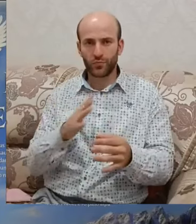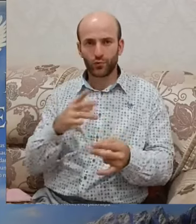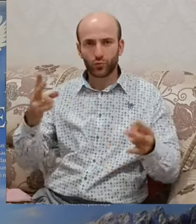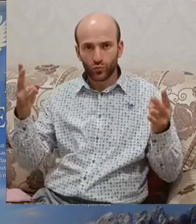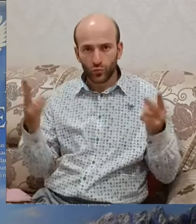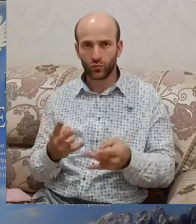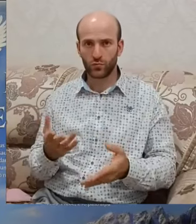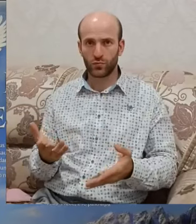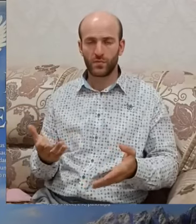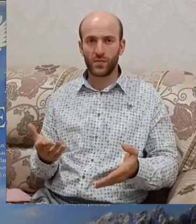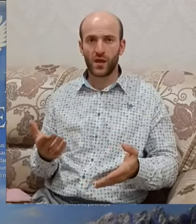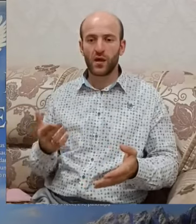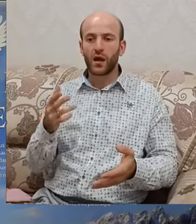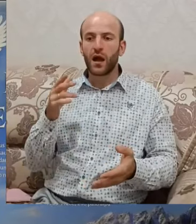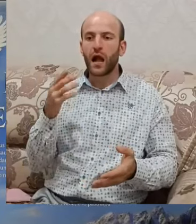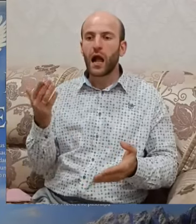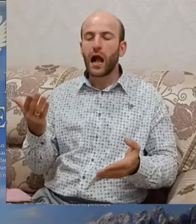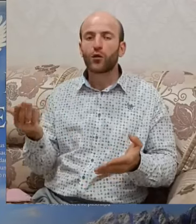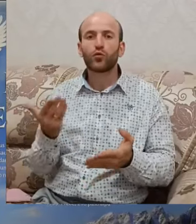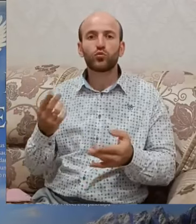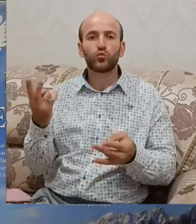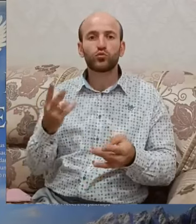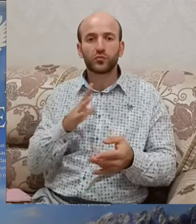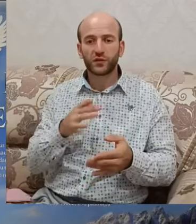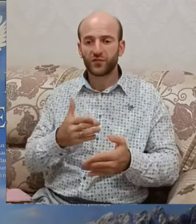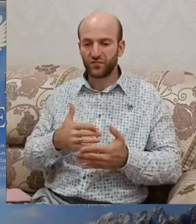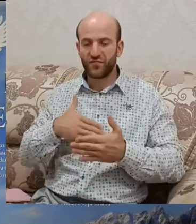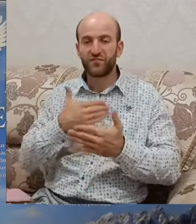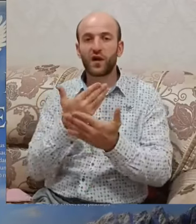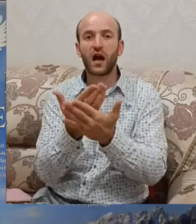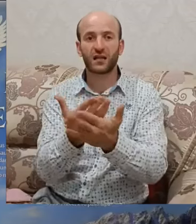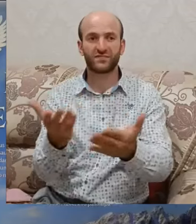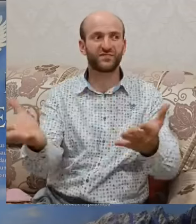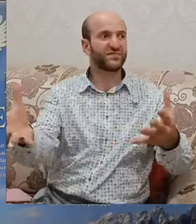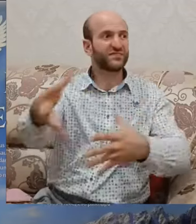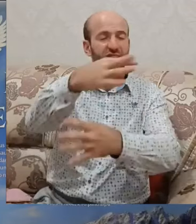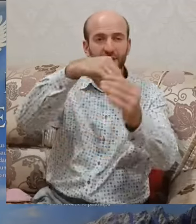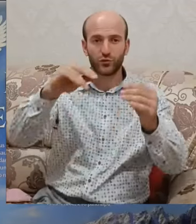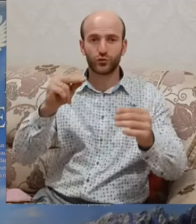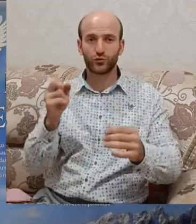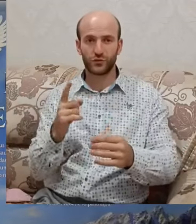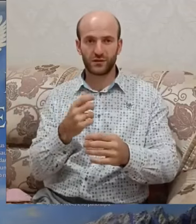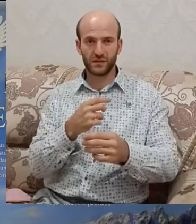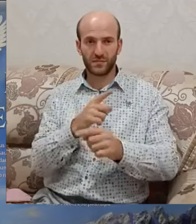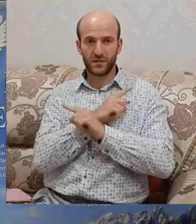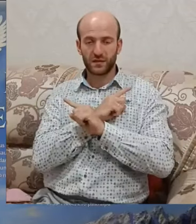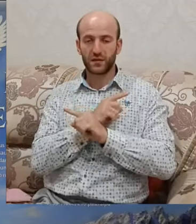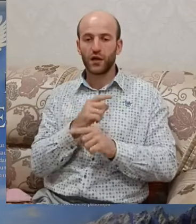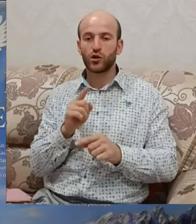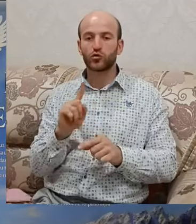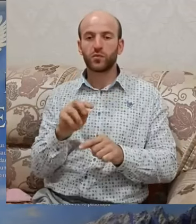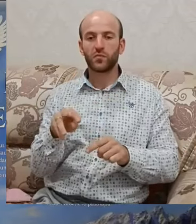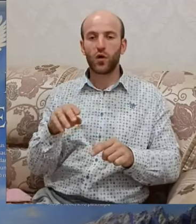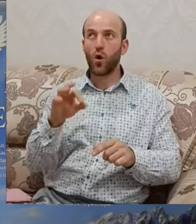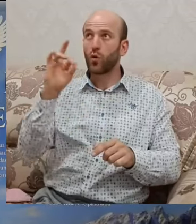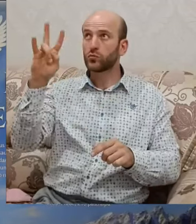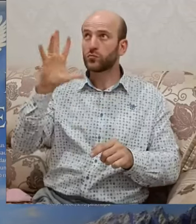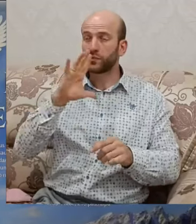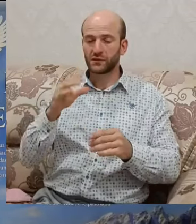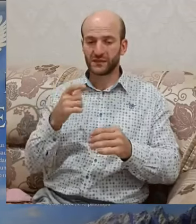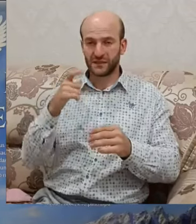mirtį. Которую нужно было выразить через смерть. Kad jis pasireikštų. Чтоб он выразил себя. Mumise. В